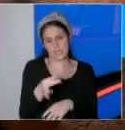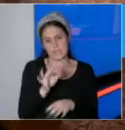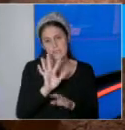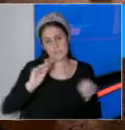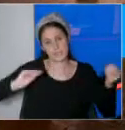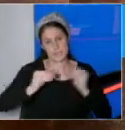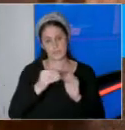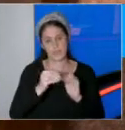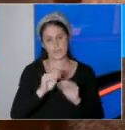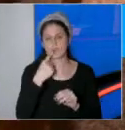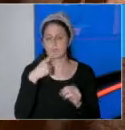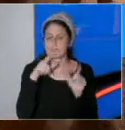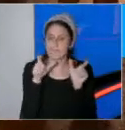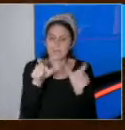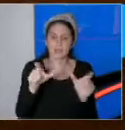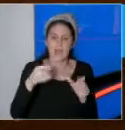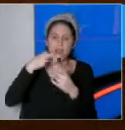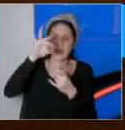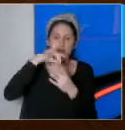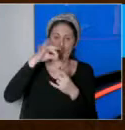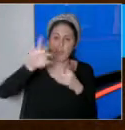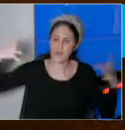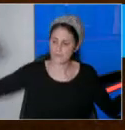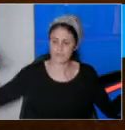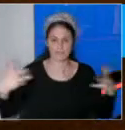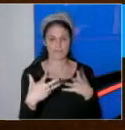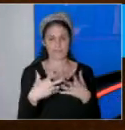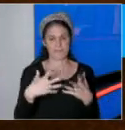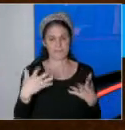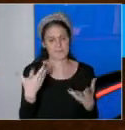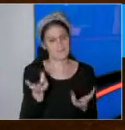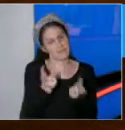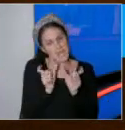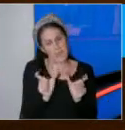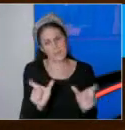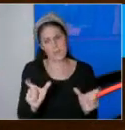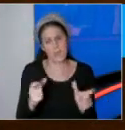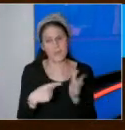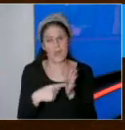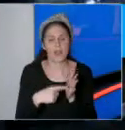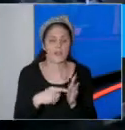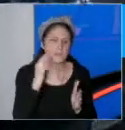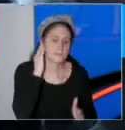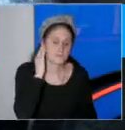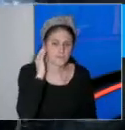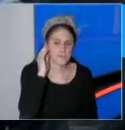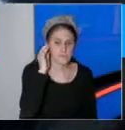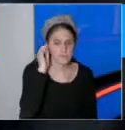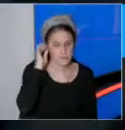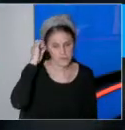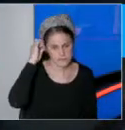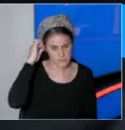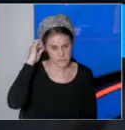מהתקהלויות והדלקת נרות חברותיות כאלה ואחרות, כי הכל נמצא בידינו. יחד עם זאת, כשאתה מסתכל